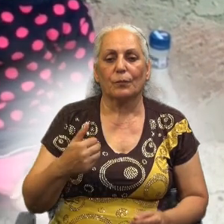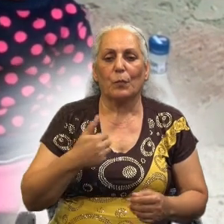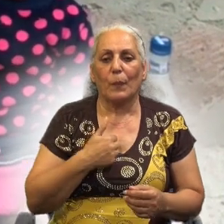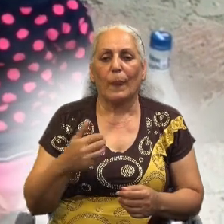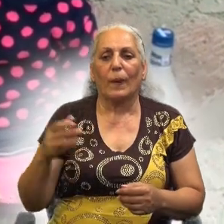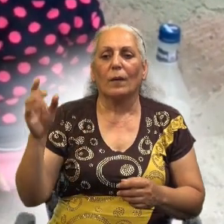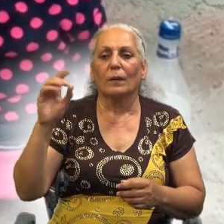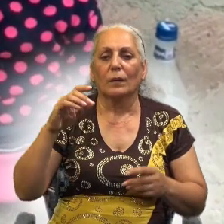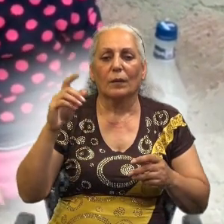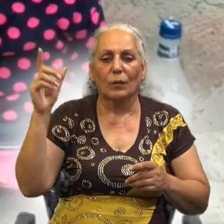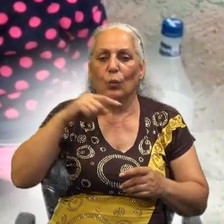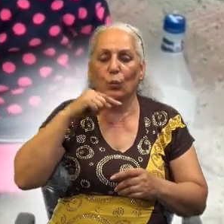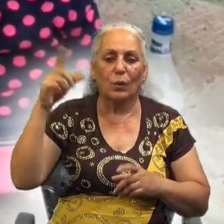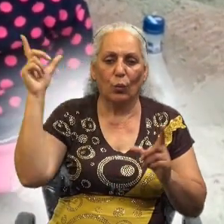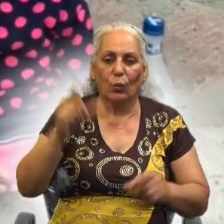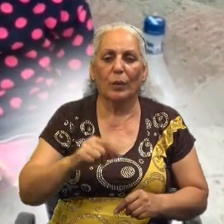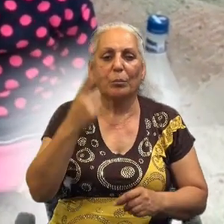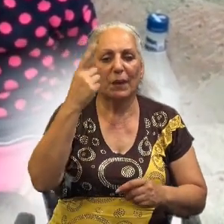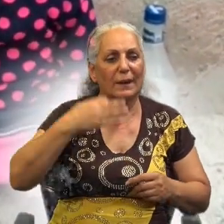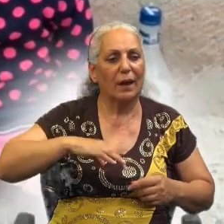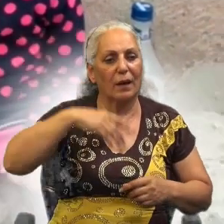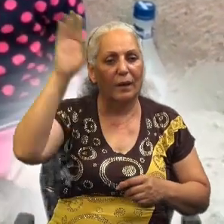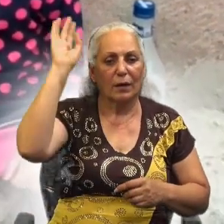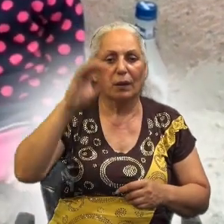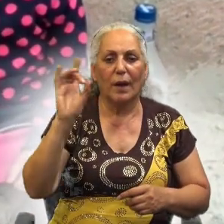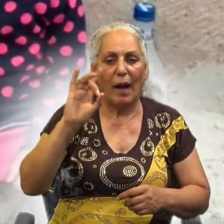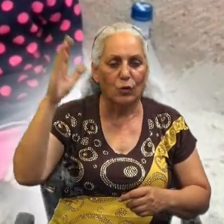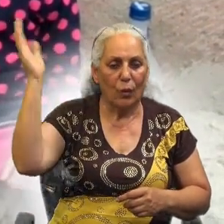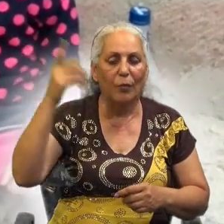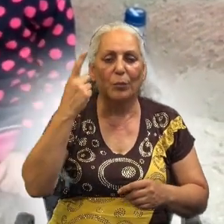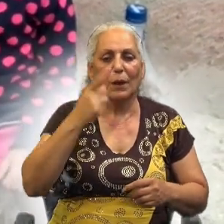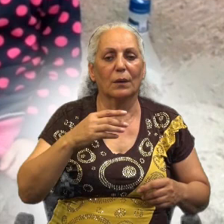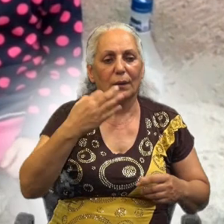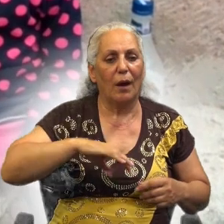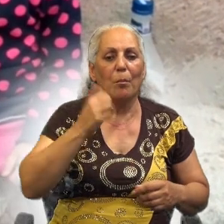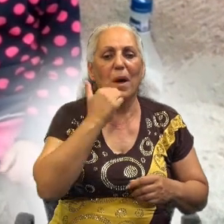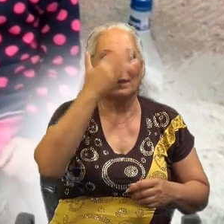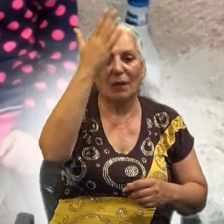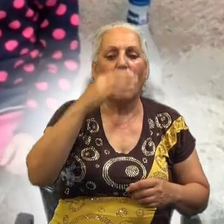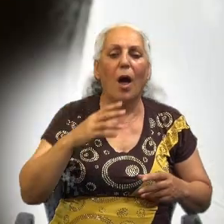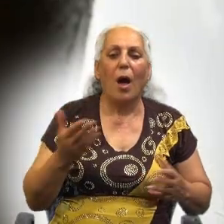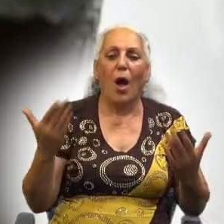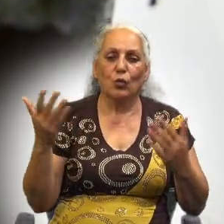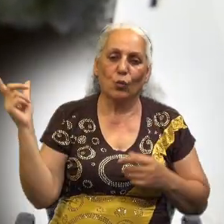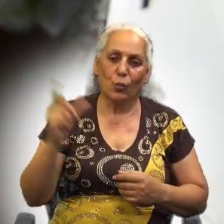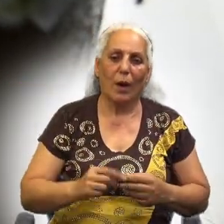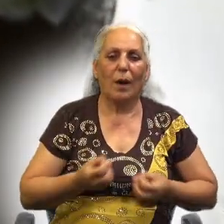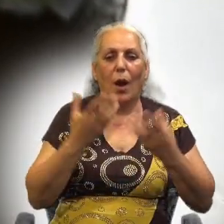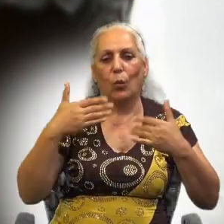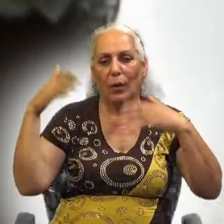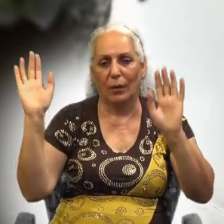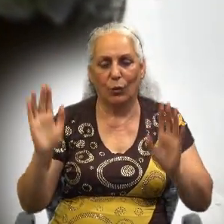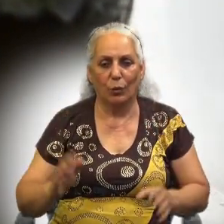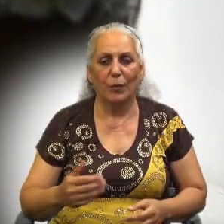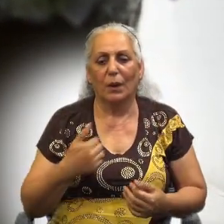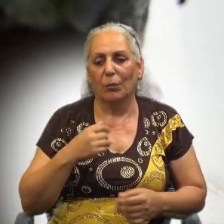հիմնականից Ռաստովն ամնան, իմ եկ տղեն Մոսկվայա, կերտա ու սեզոնին կիկա, աշուն կիկա, կարում կերտա ազուս։